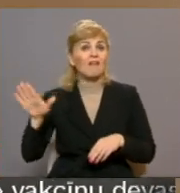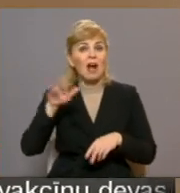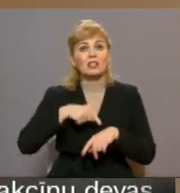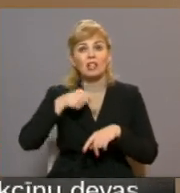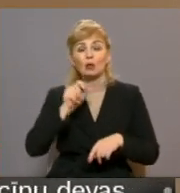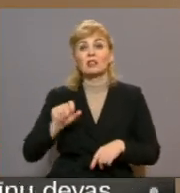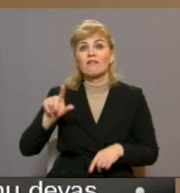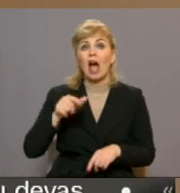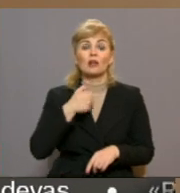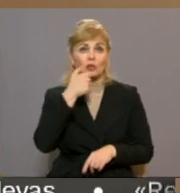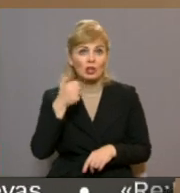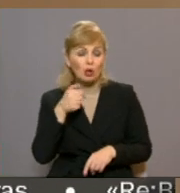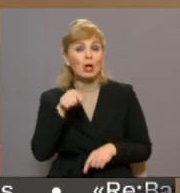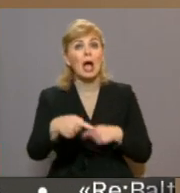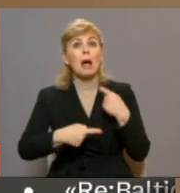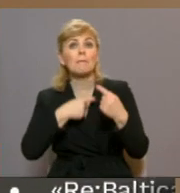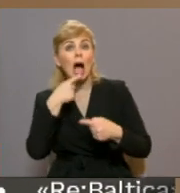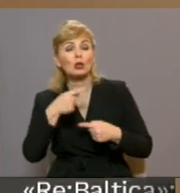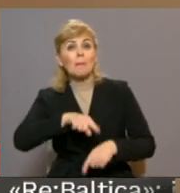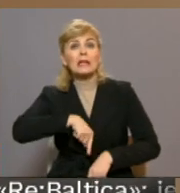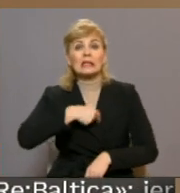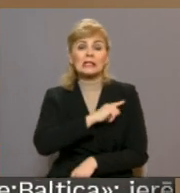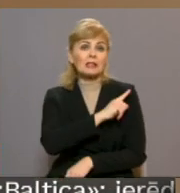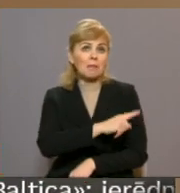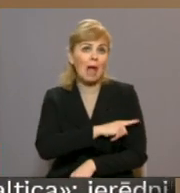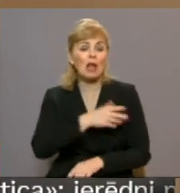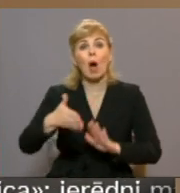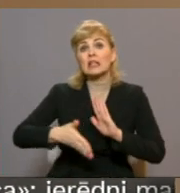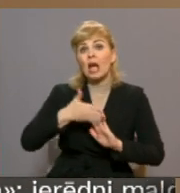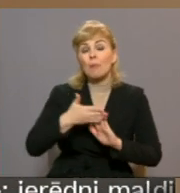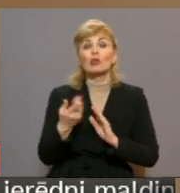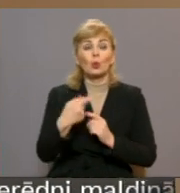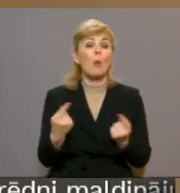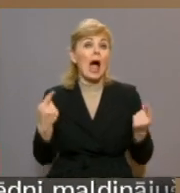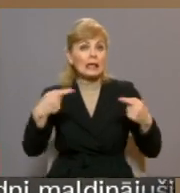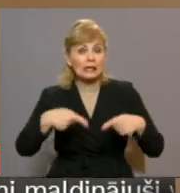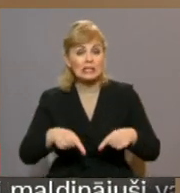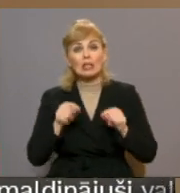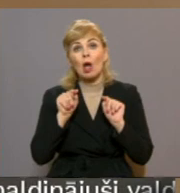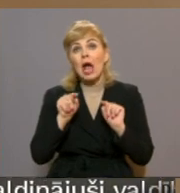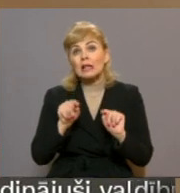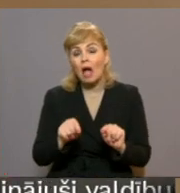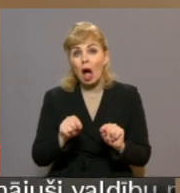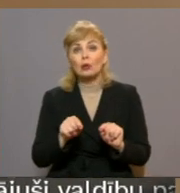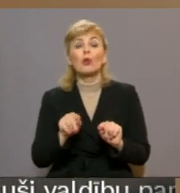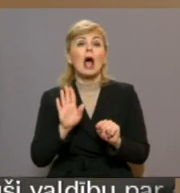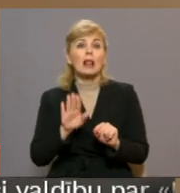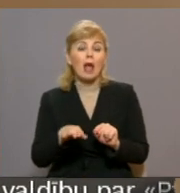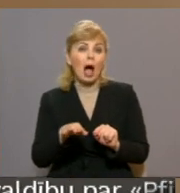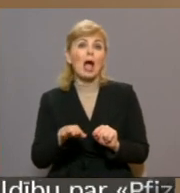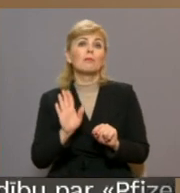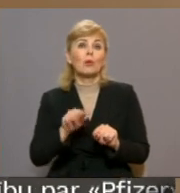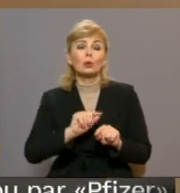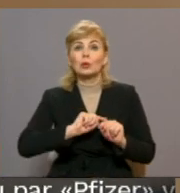gadus. Tādēļ mēs pārunājam arī ilgtspējīgu atkopšanos no krīzes, tādu, lai mēs panāktu